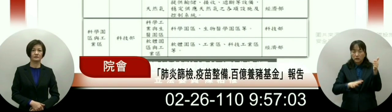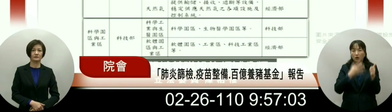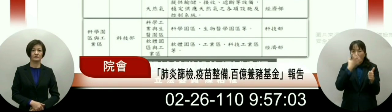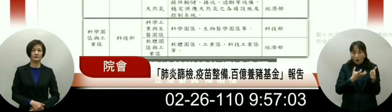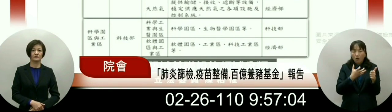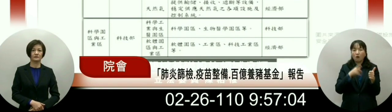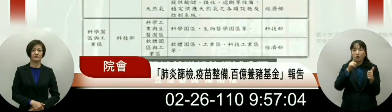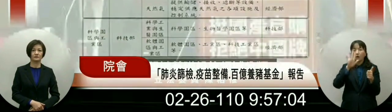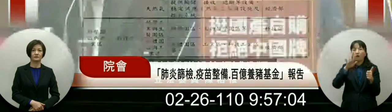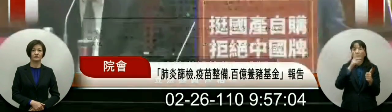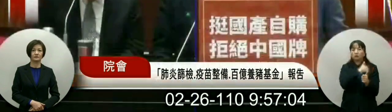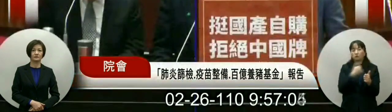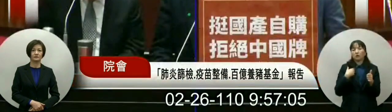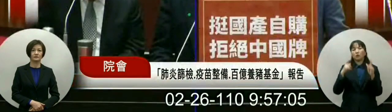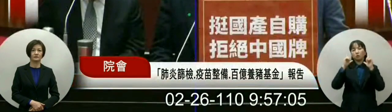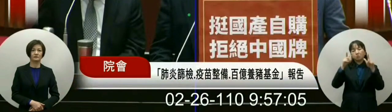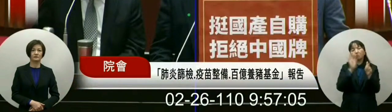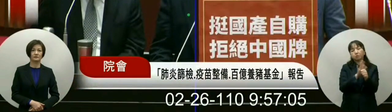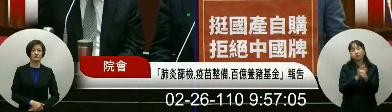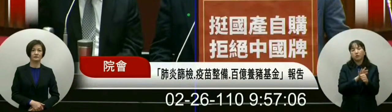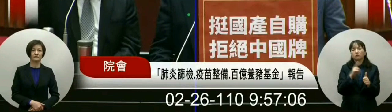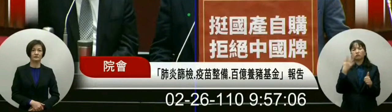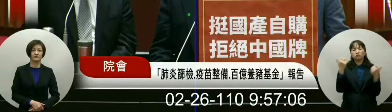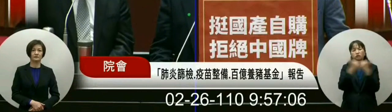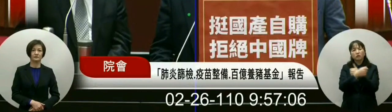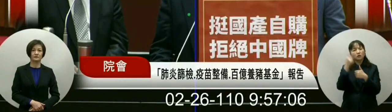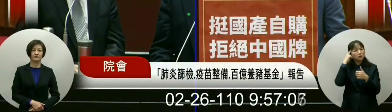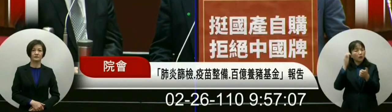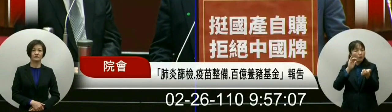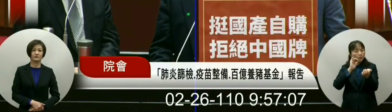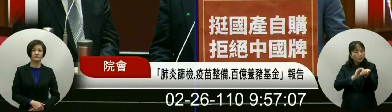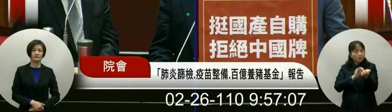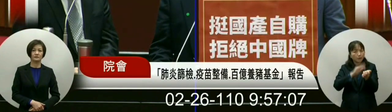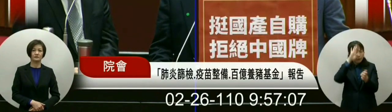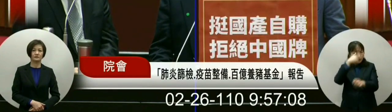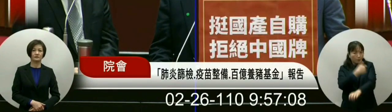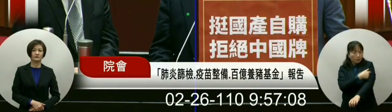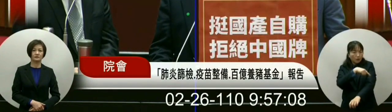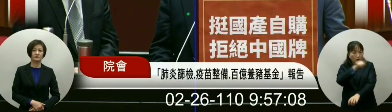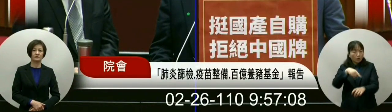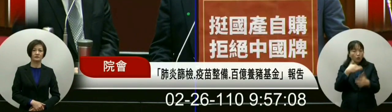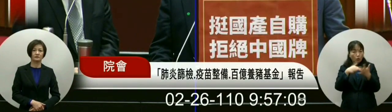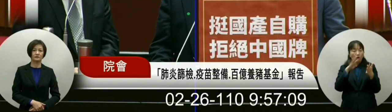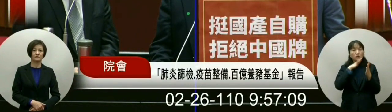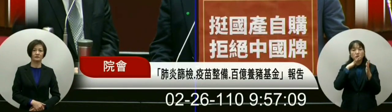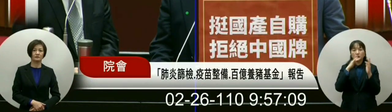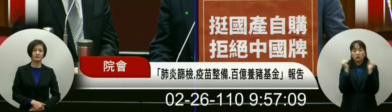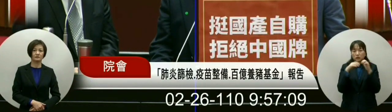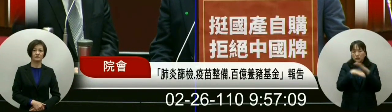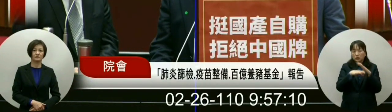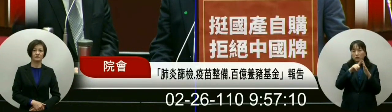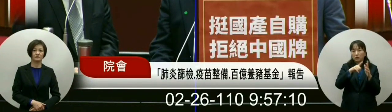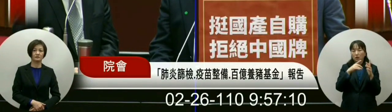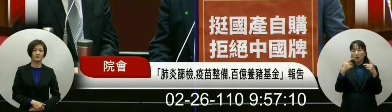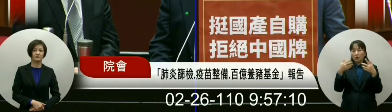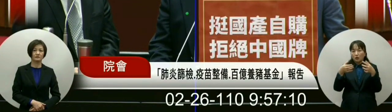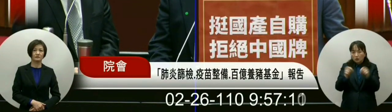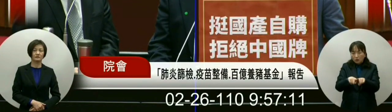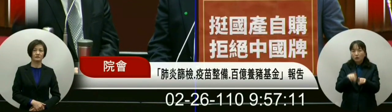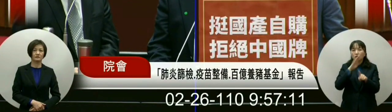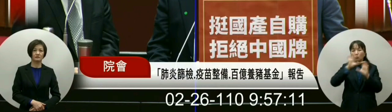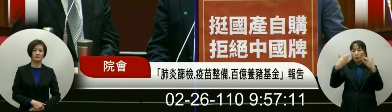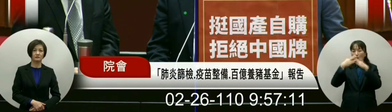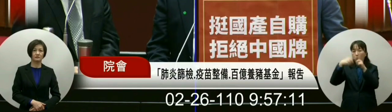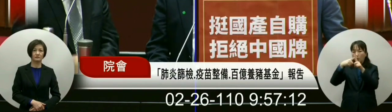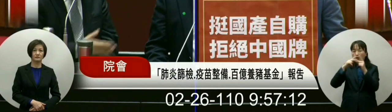受到侵略，因才有法度出面。啊，我想要请教一下，疫苗冷链系统敢有算国家级的基础建设，甲人命是毋